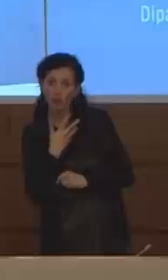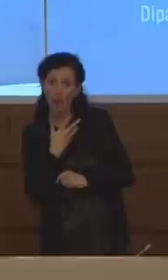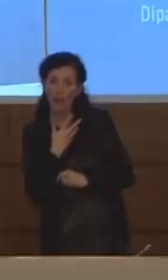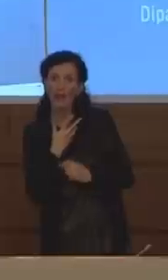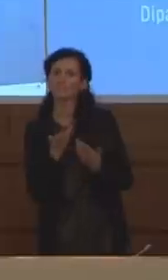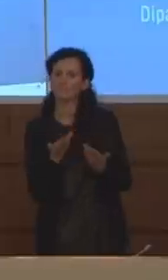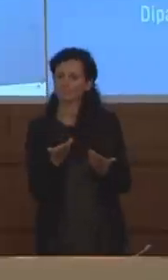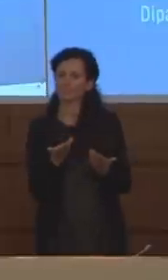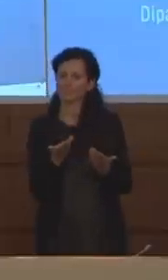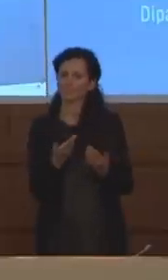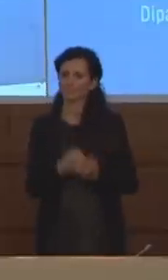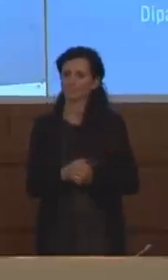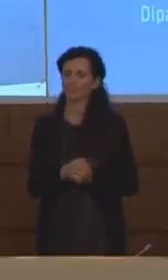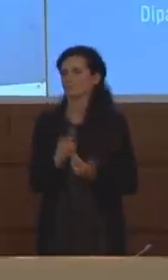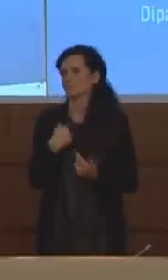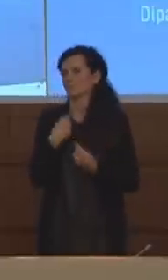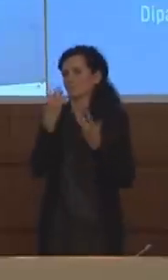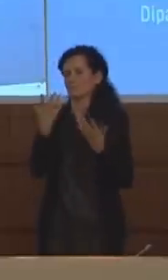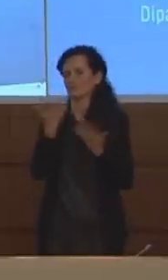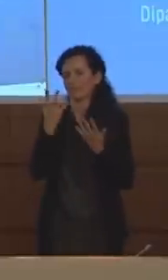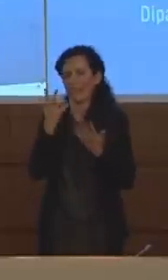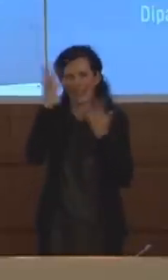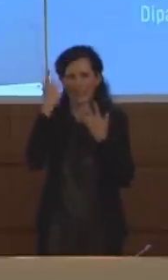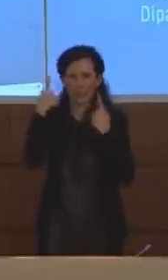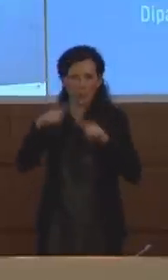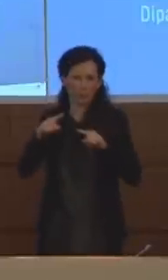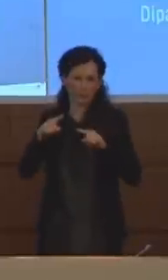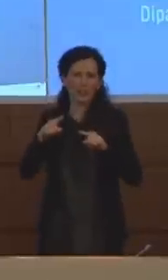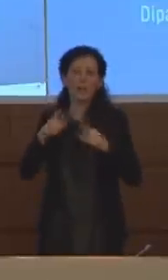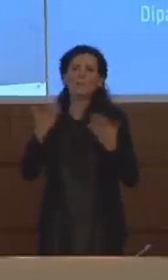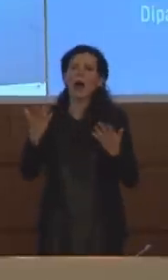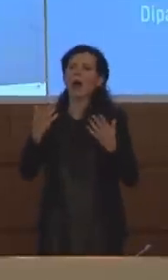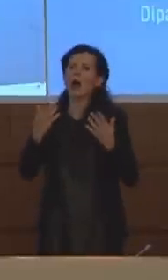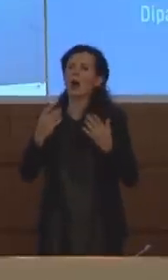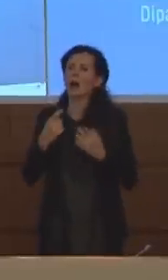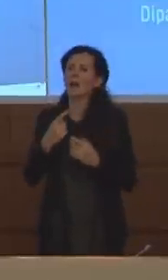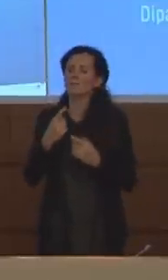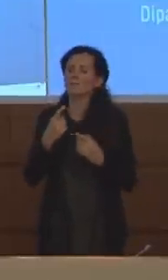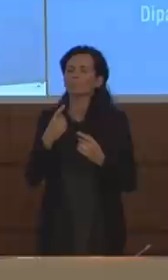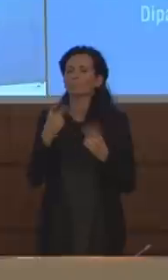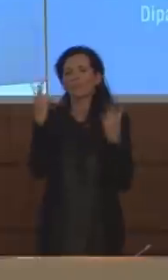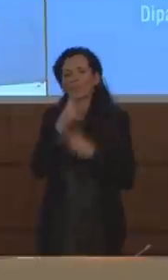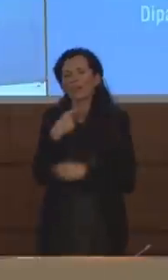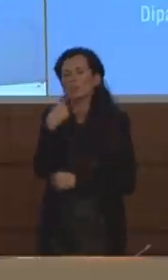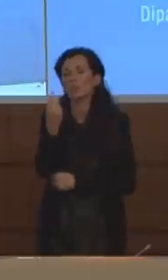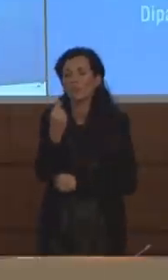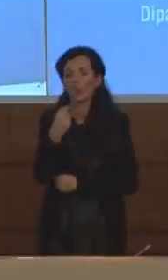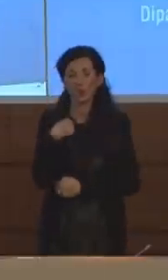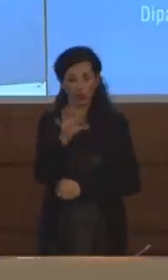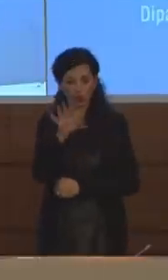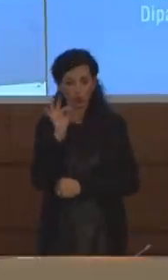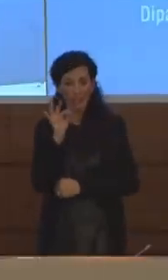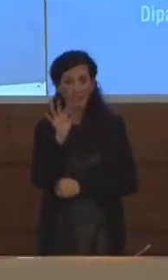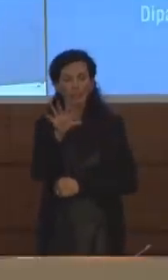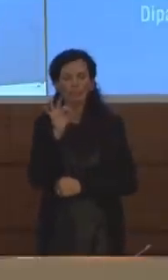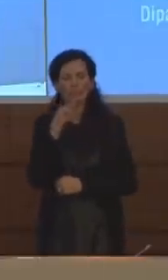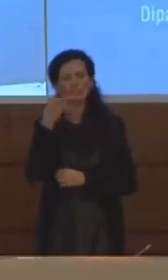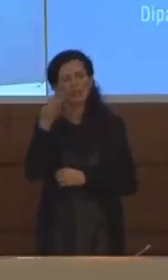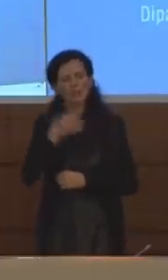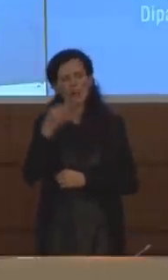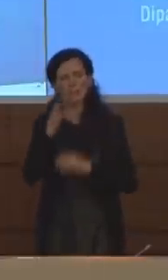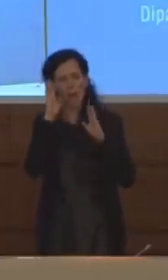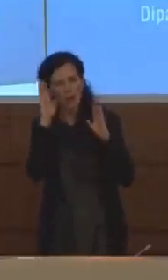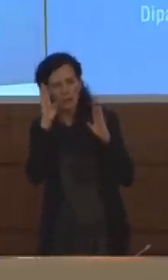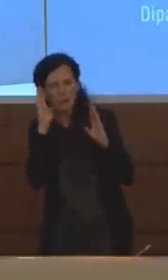esempio ovviamente estremo tra virgolette ma era per dire che poi tutte le scelte che dobbiamo fare devono avere cautela devono avere uno stretto